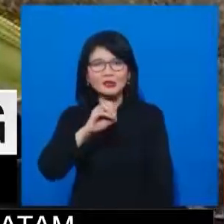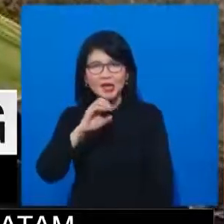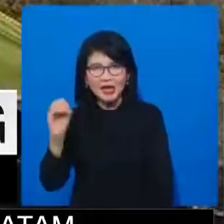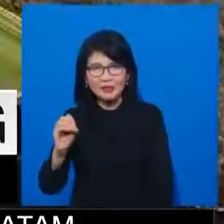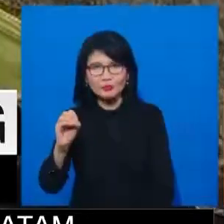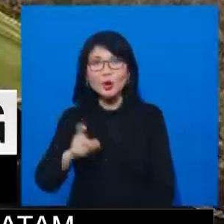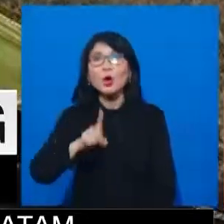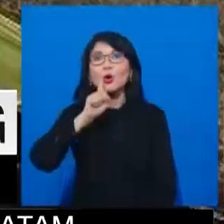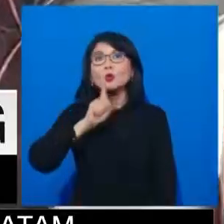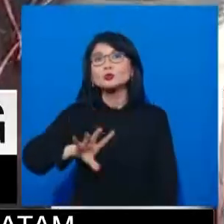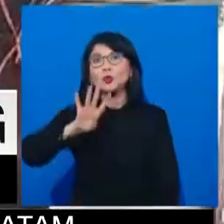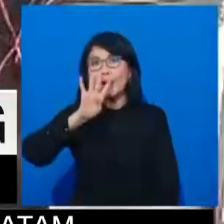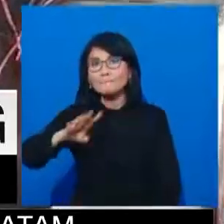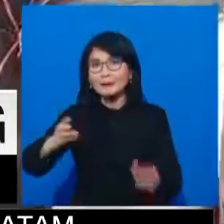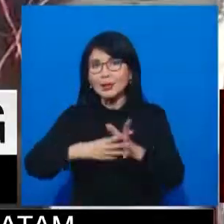4 meter.